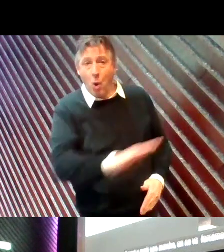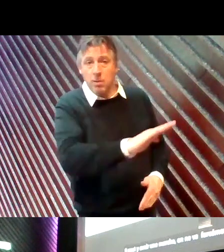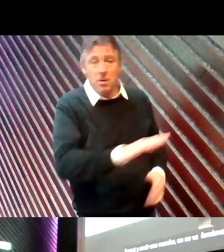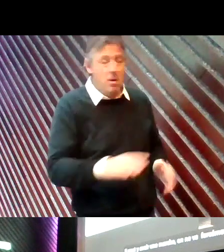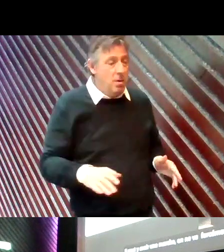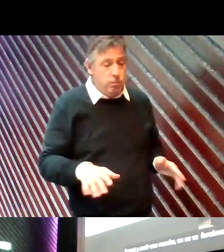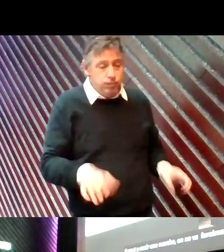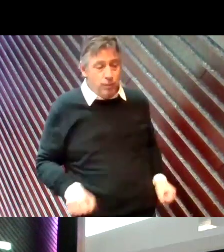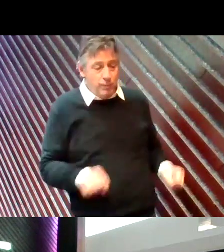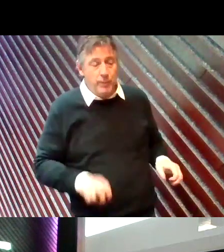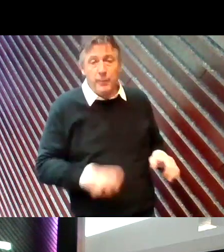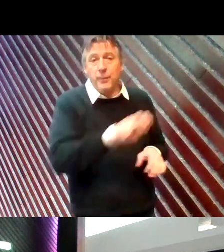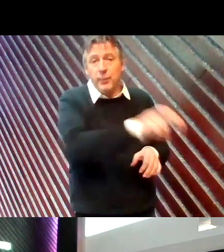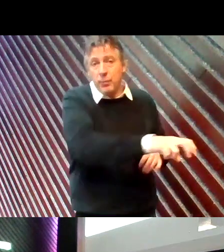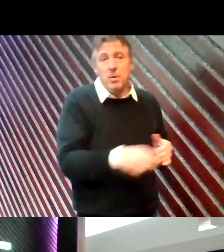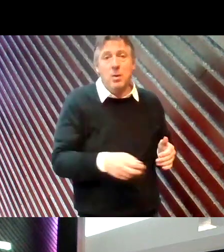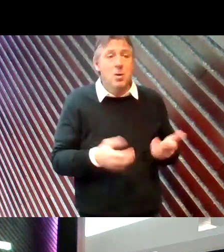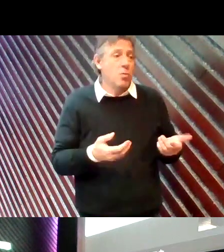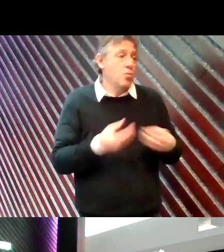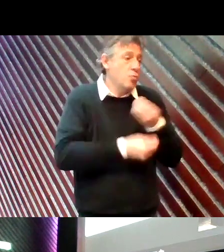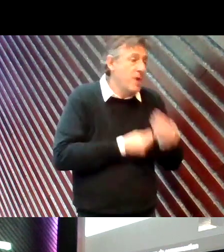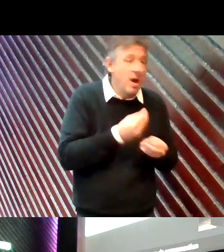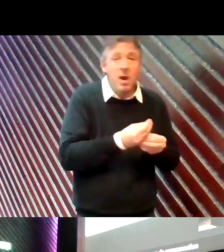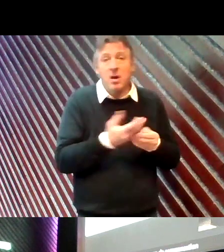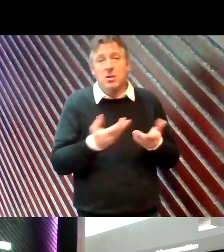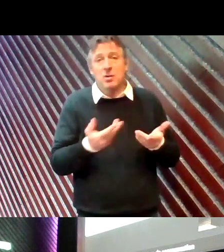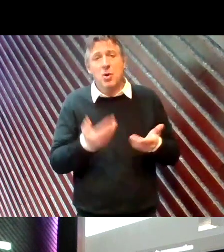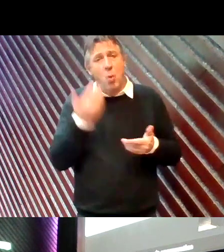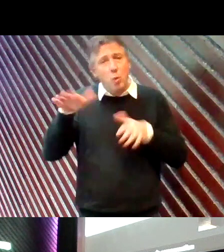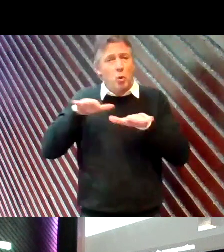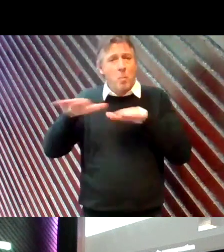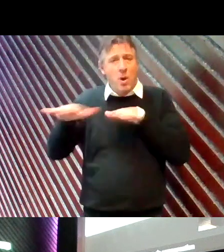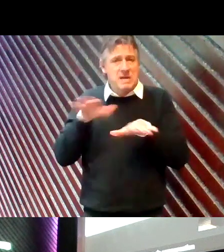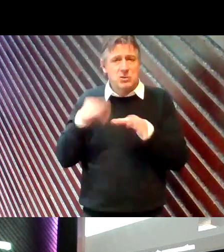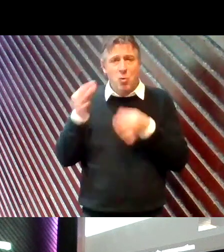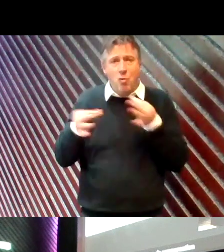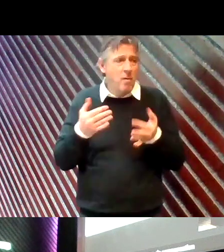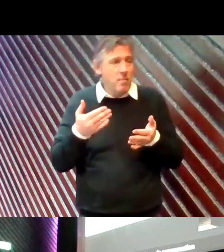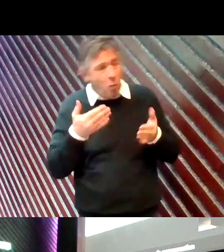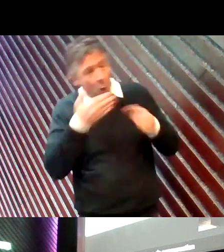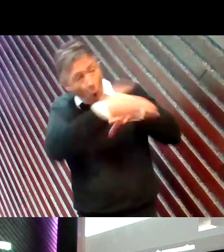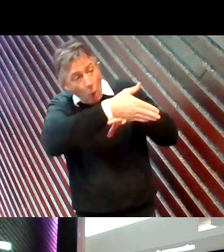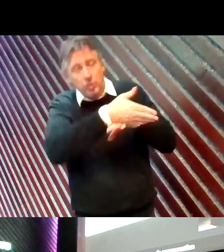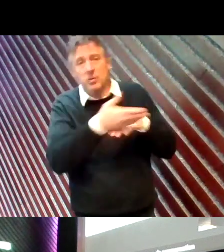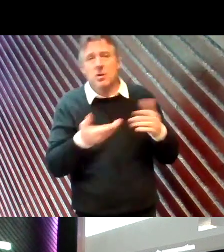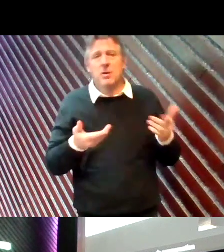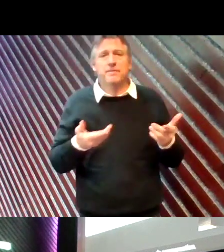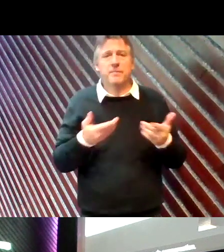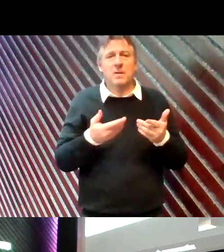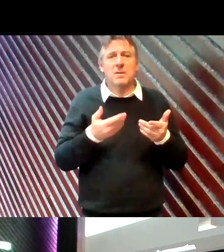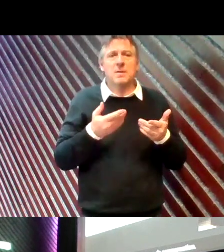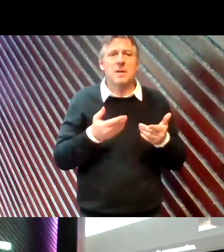ou à la personne qui a besoin de rentrer dans ce lieu soit une rente d'accès soit trouver un autre moyen de pouvoir rentrer dans ce lieu ou sur les